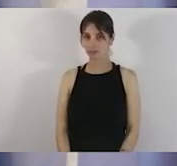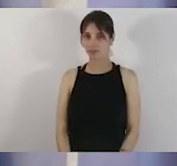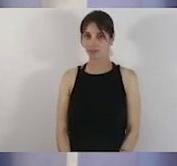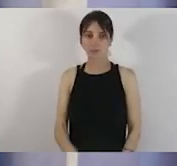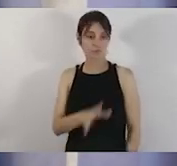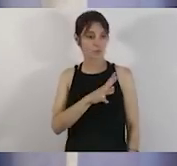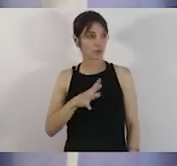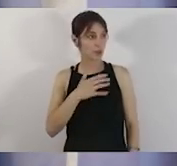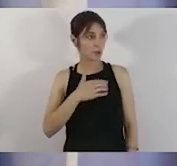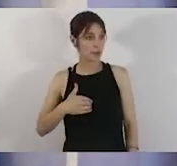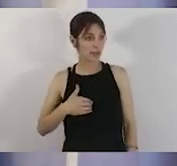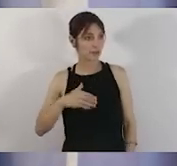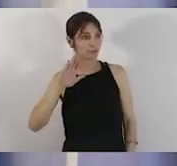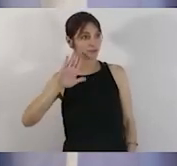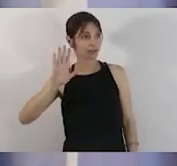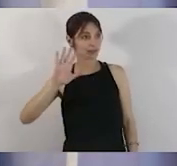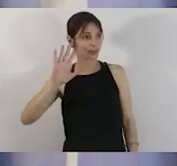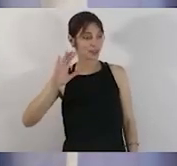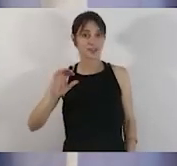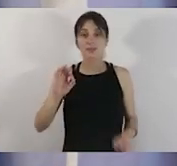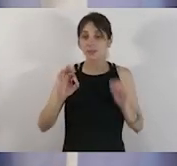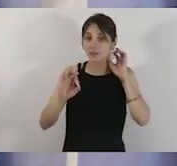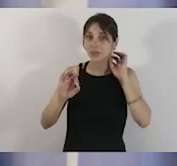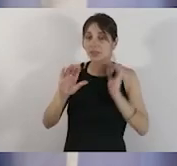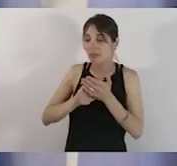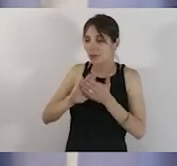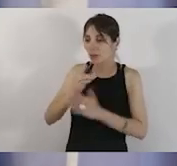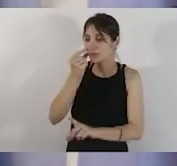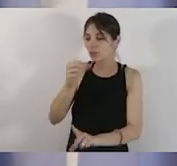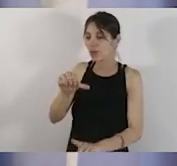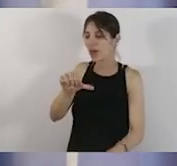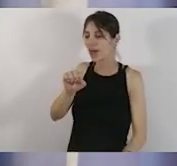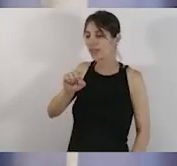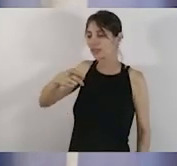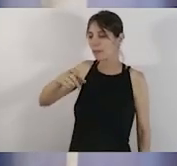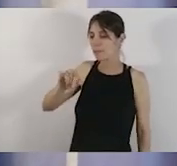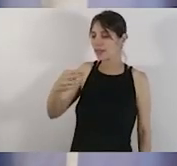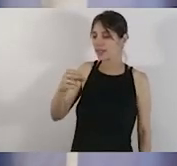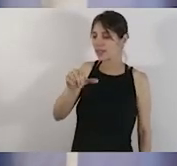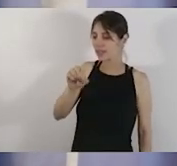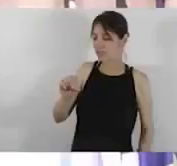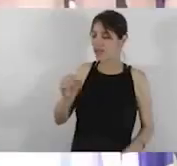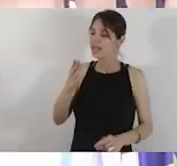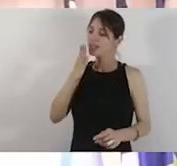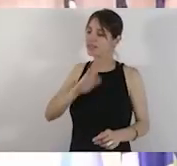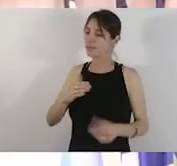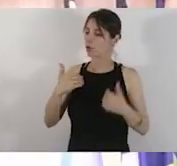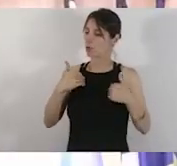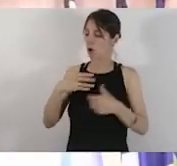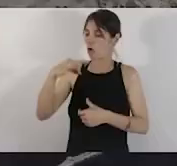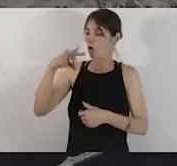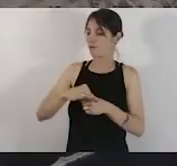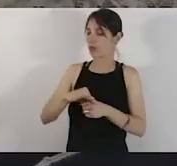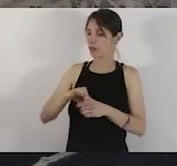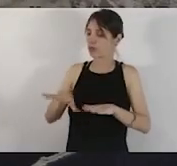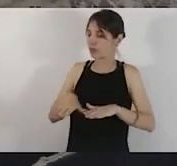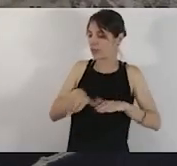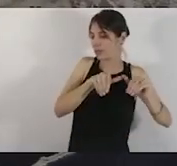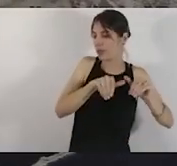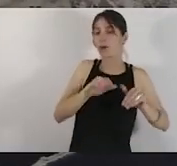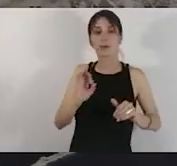ici. Oui, pardon, monsieur Aspinas. Juste pour vous informer que je ne participerai pas au vote. Oui, vous vous déportez sur le vote.